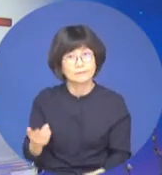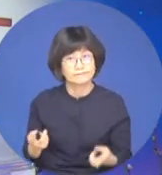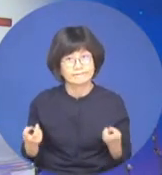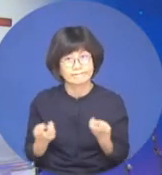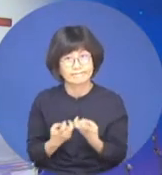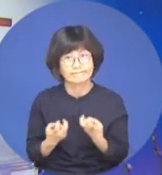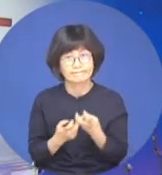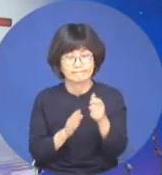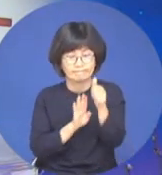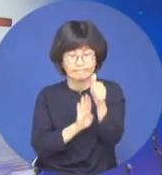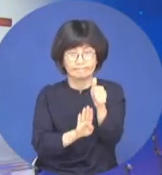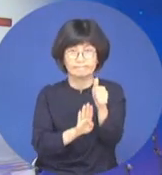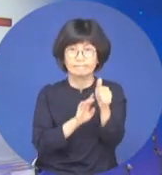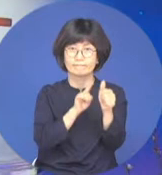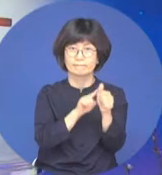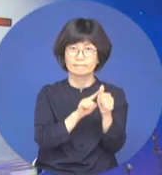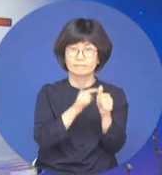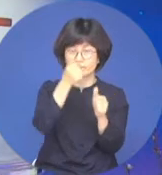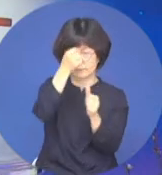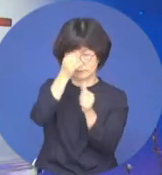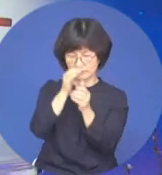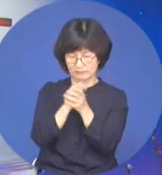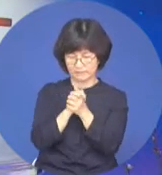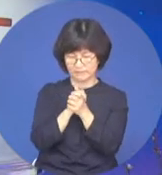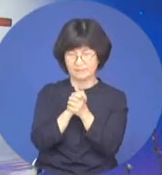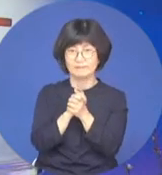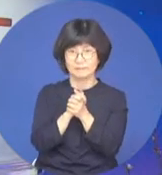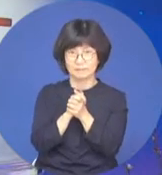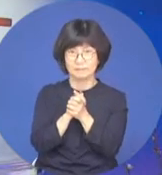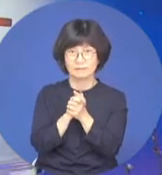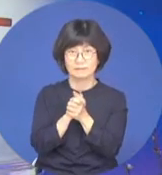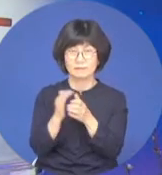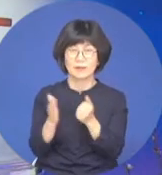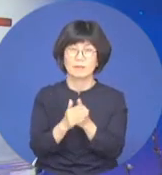하박국이 기도하지 않습니까? 여러분 그래서 하박국서는요,